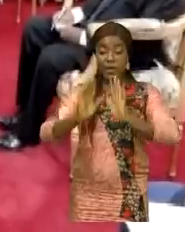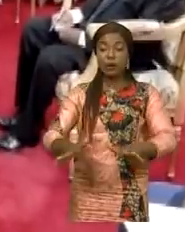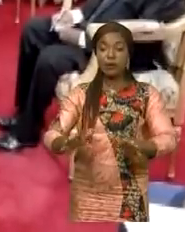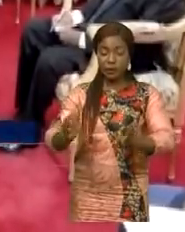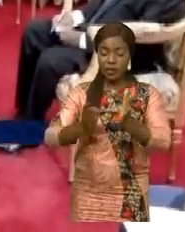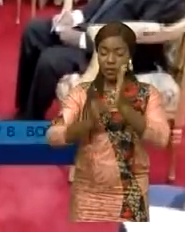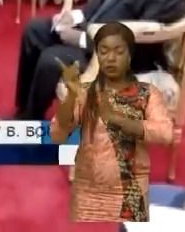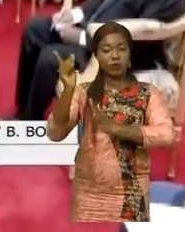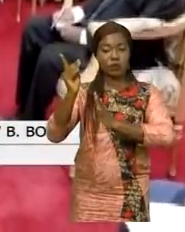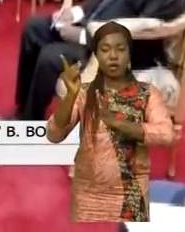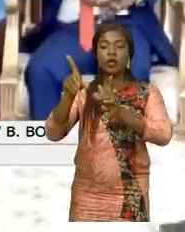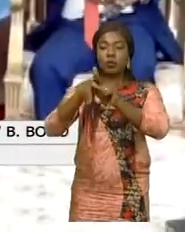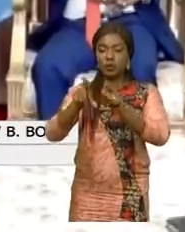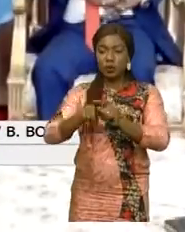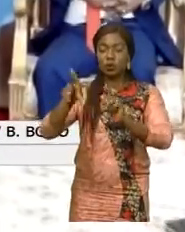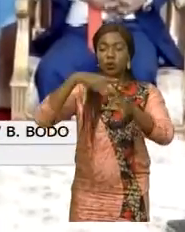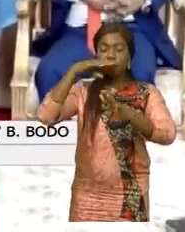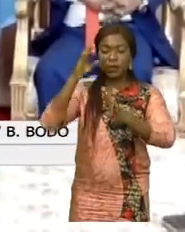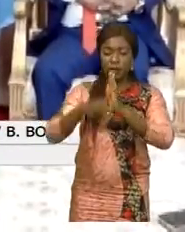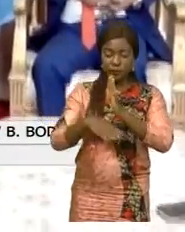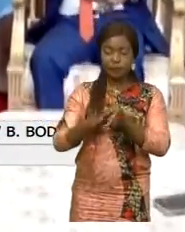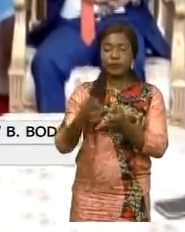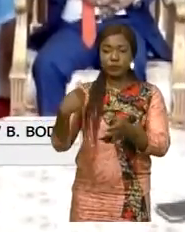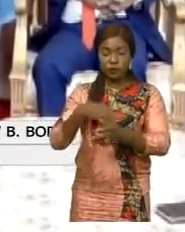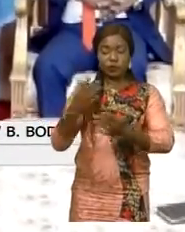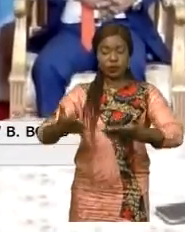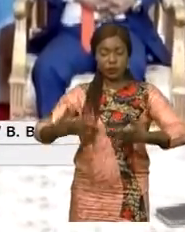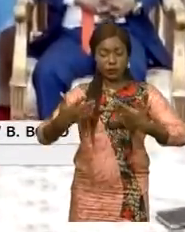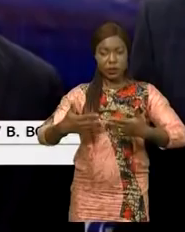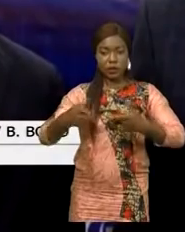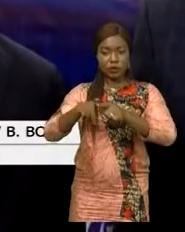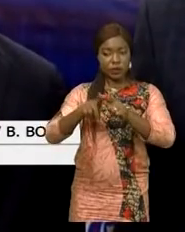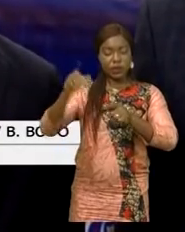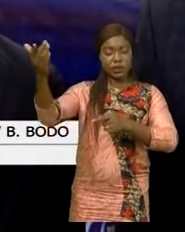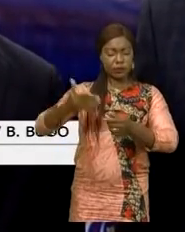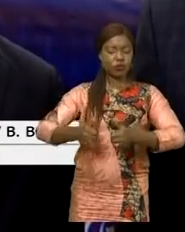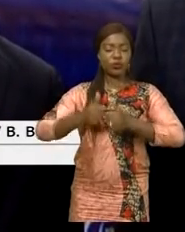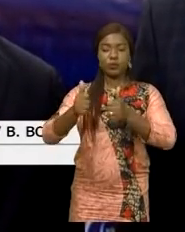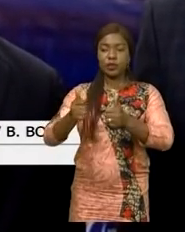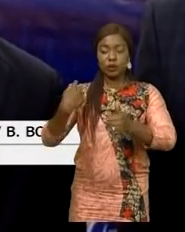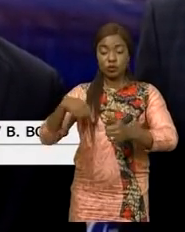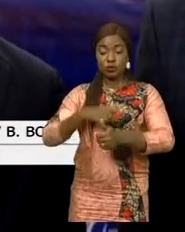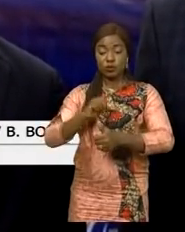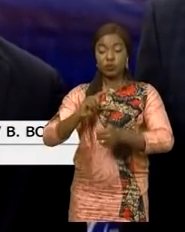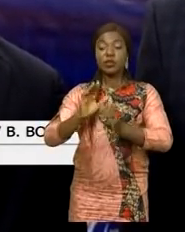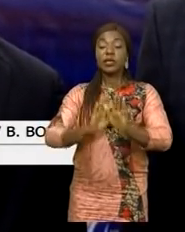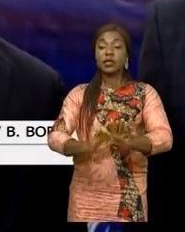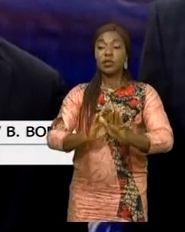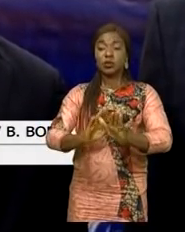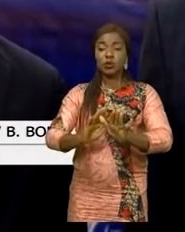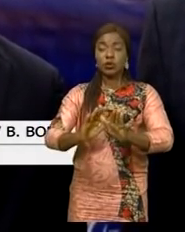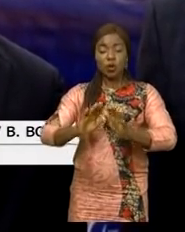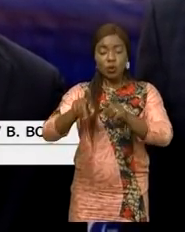avec l'assemblée nationale j'ai beaucoup apprécié dans ce sens à leurs oeufs bien et je vous attends avec impatience de travailler davantage avec